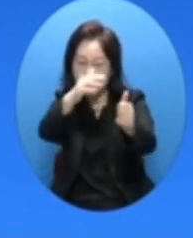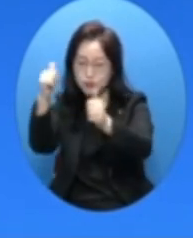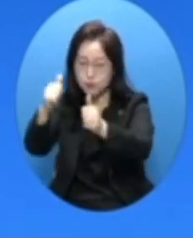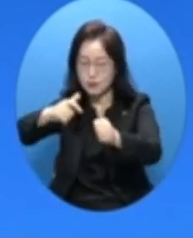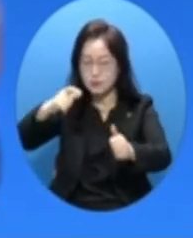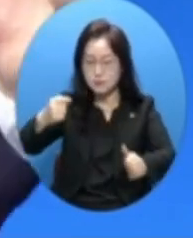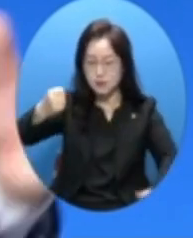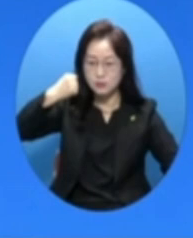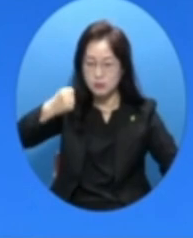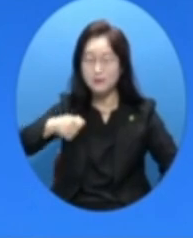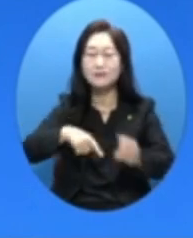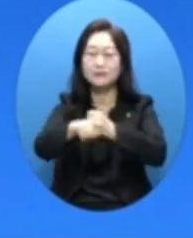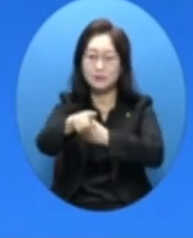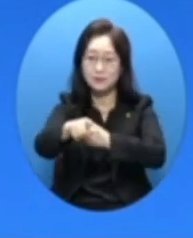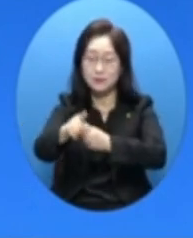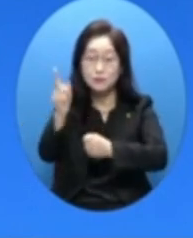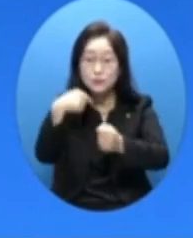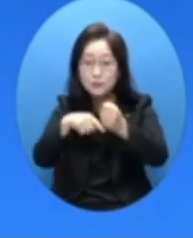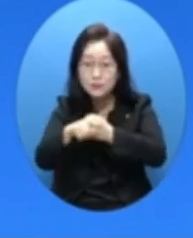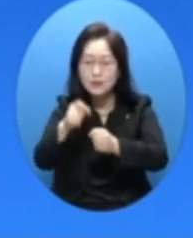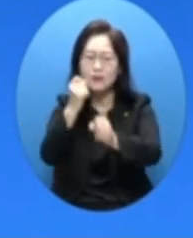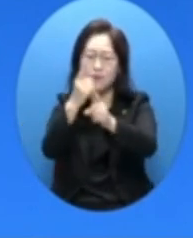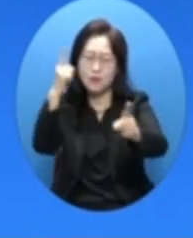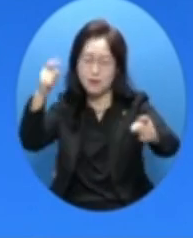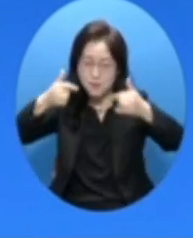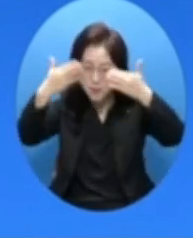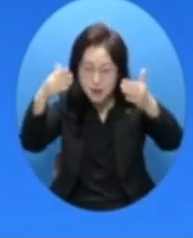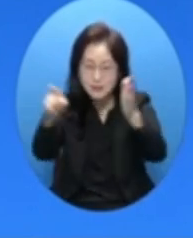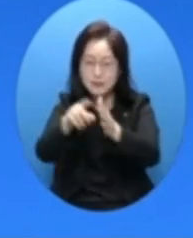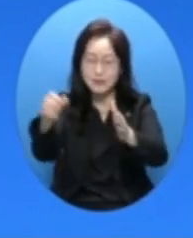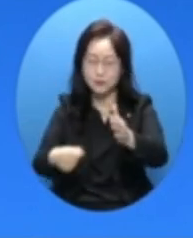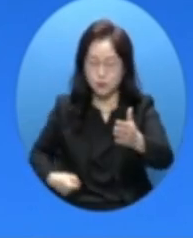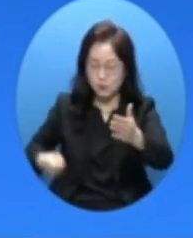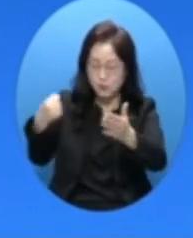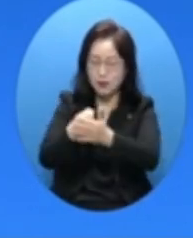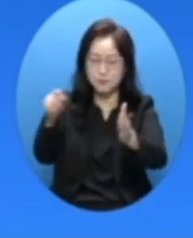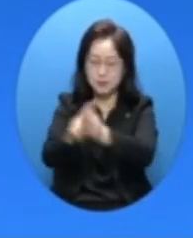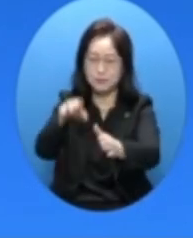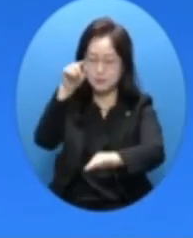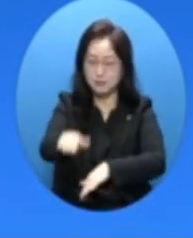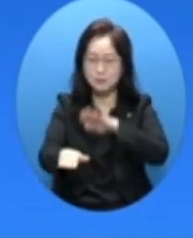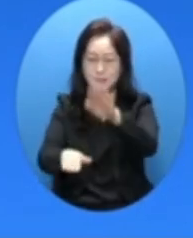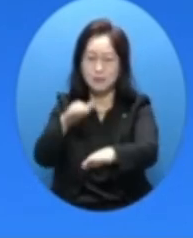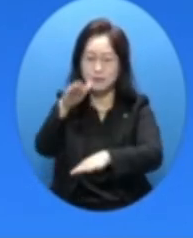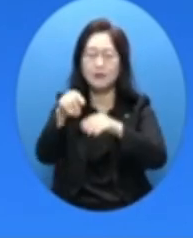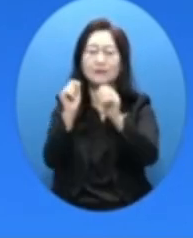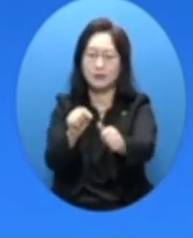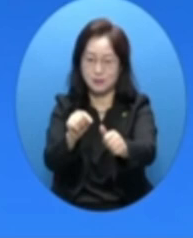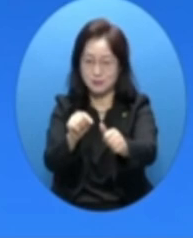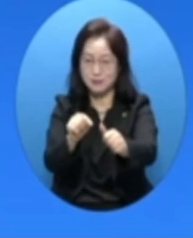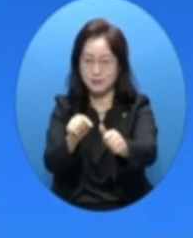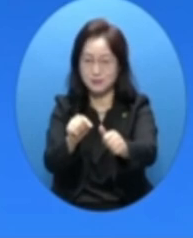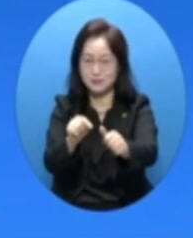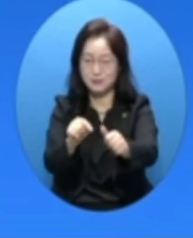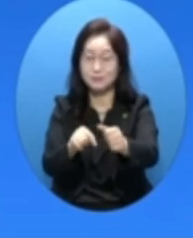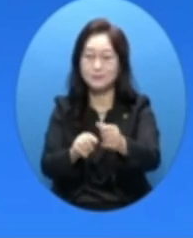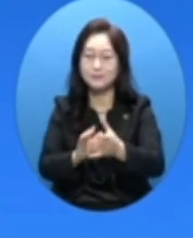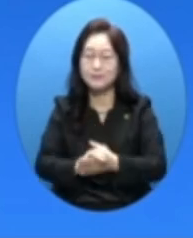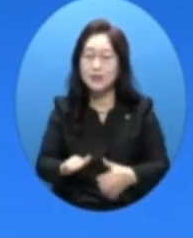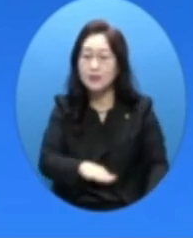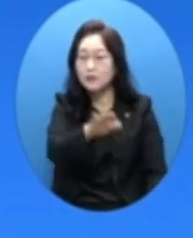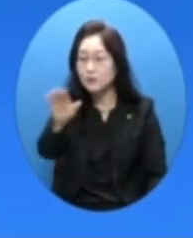말씀입니다 승리에 대한 확신을 가지고 용감하게 믿음으로 나가라는 말씀입니다 우리가